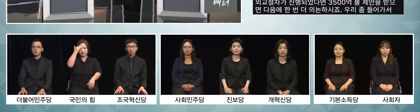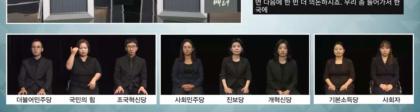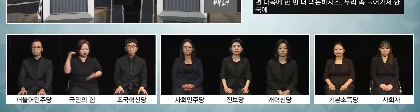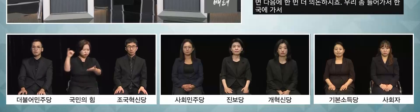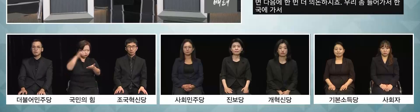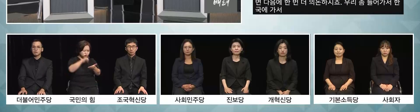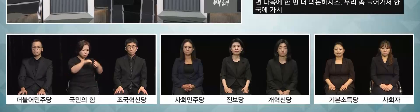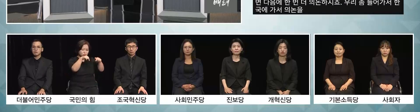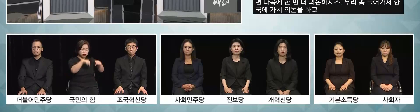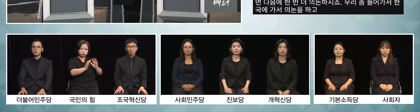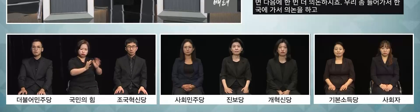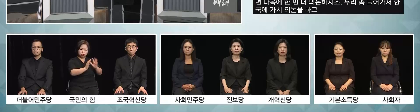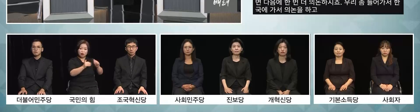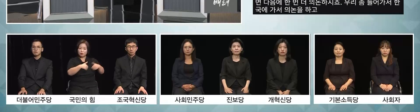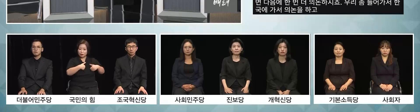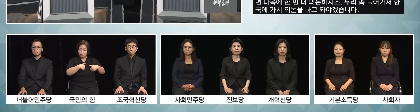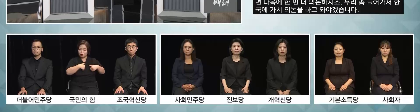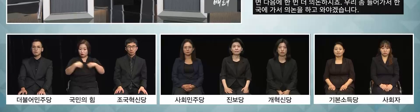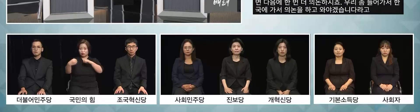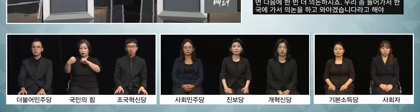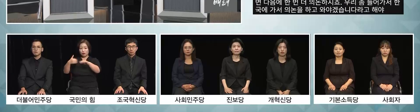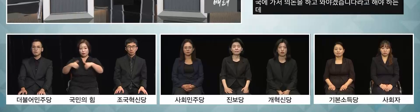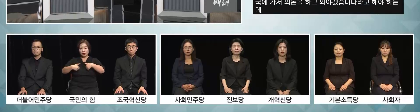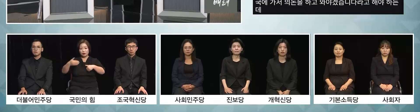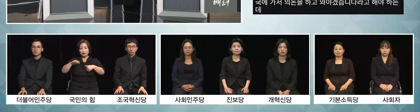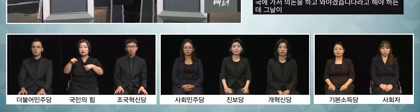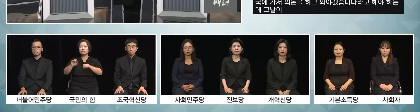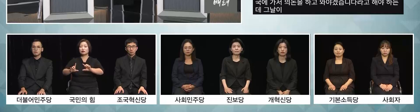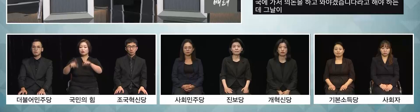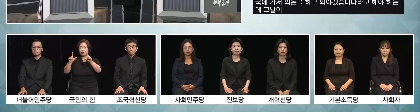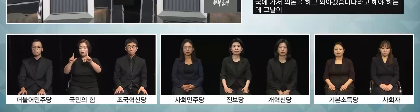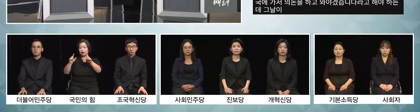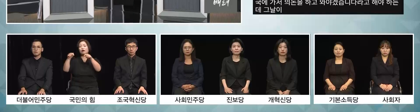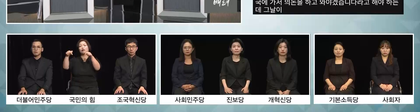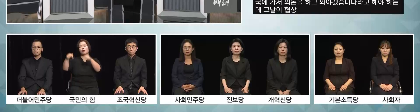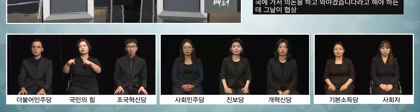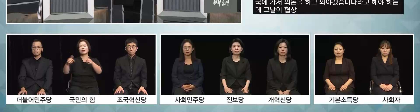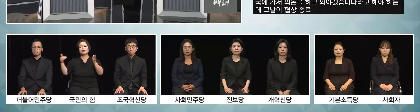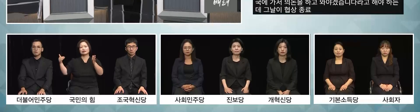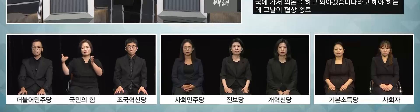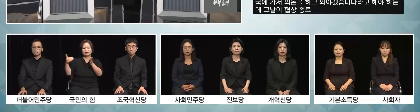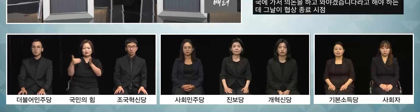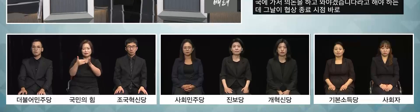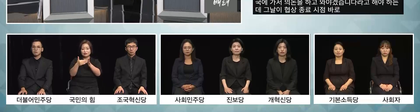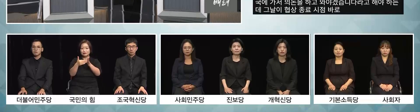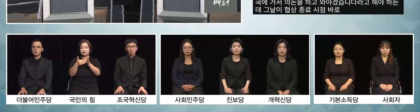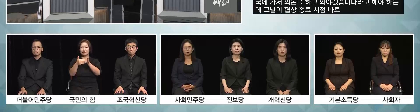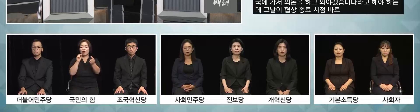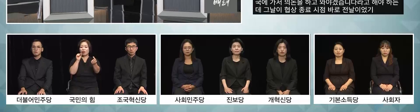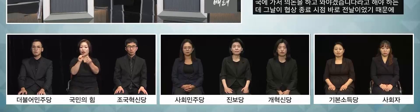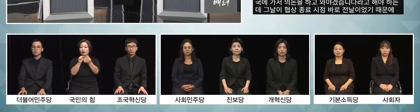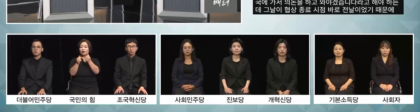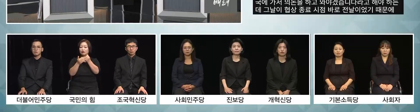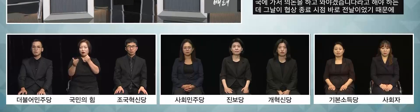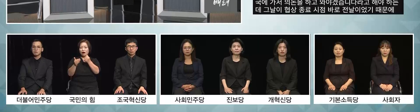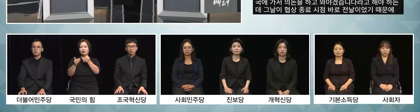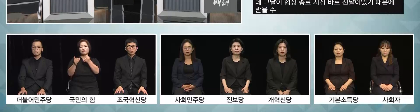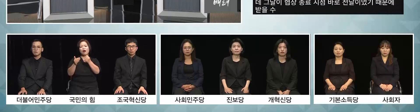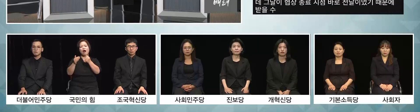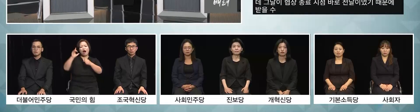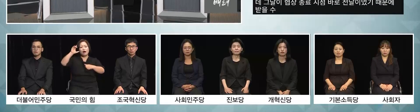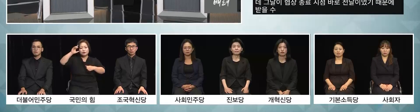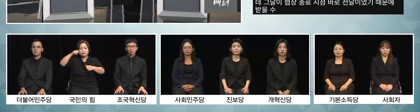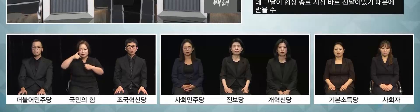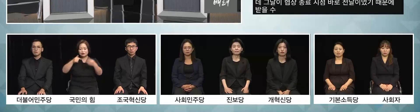의논하고 와야 되겠습니다라고 해야 되는데 그날이 협상 종료 시점 바로 전날이었기 때문에 안 받을 수